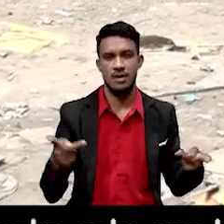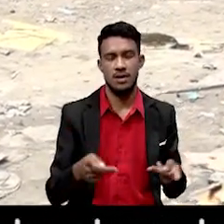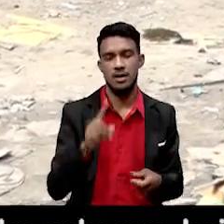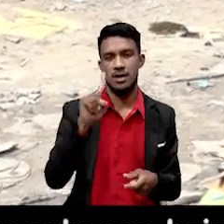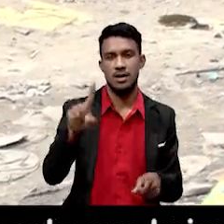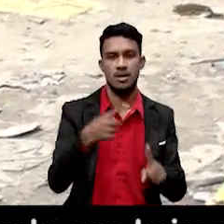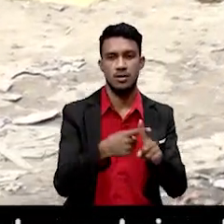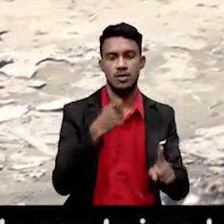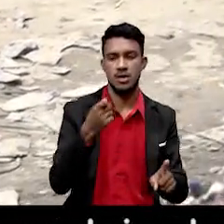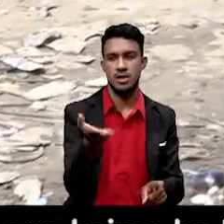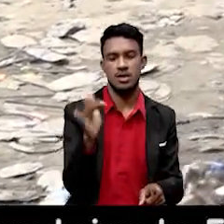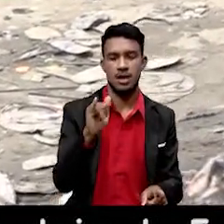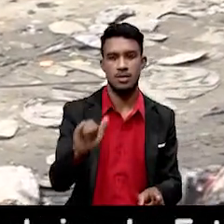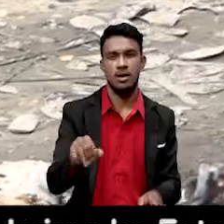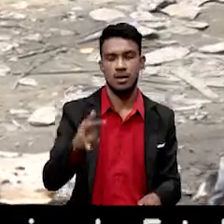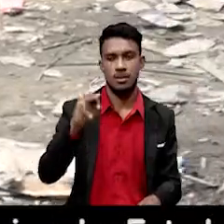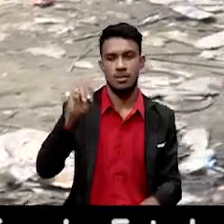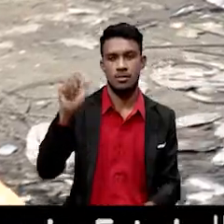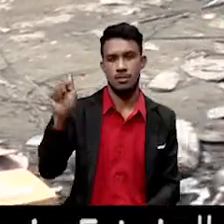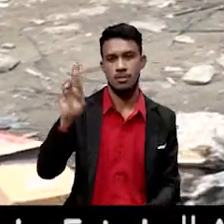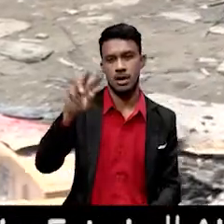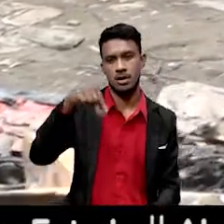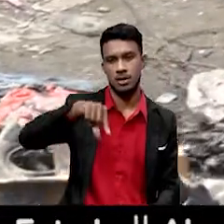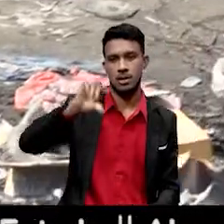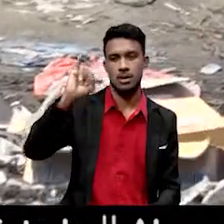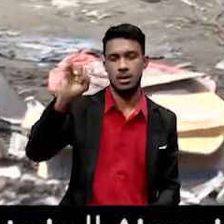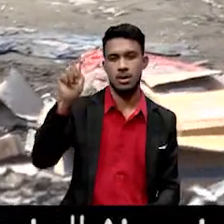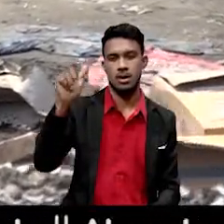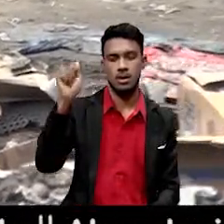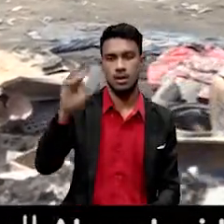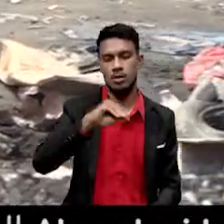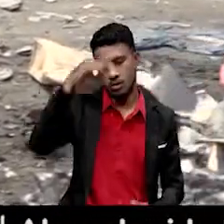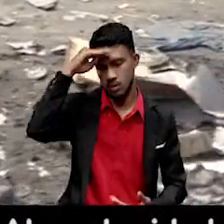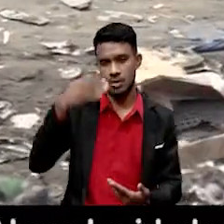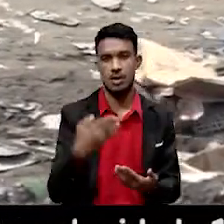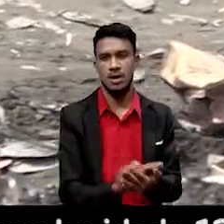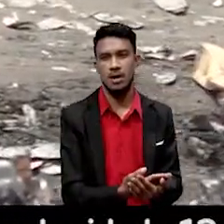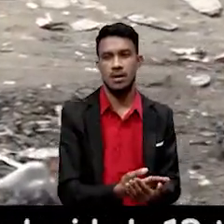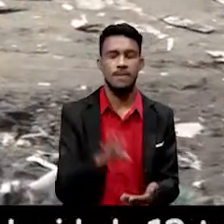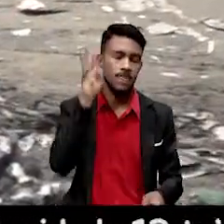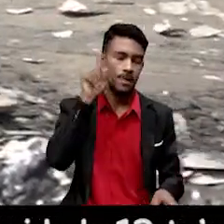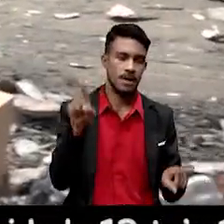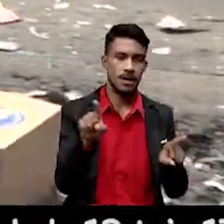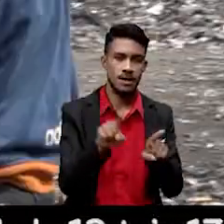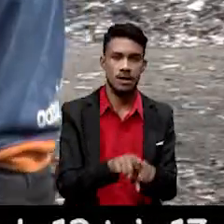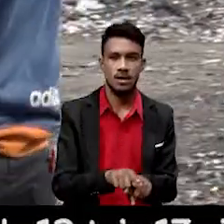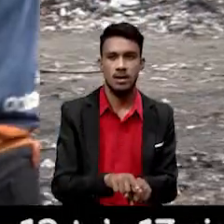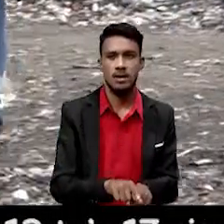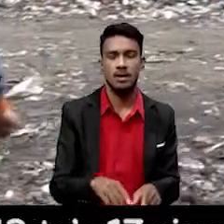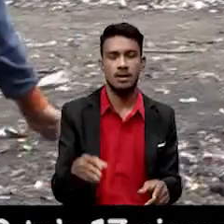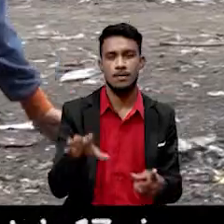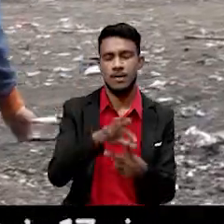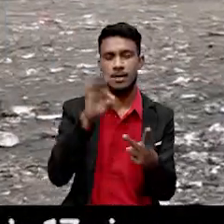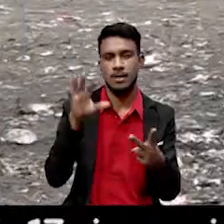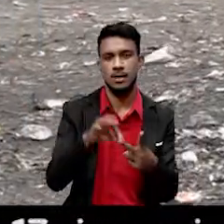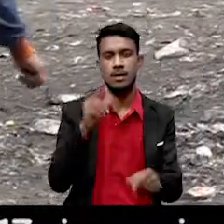hu sisira mak, Markita Suarez honi alin Teresa Pereira Lopes, durante ne aguenta hu si oras ba